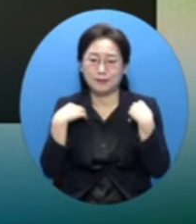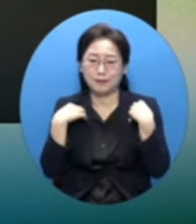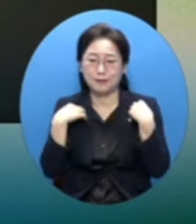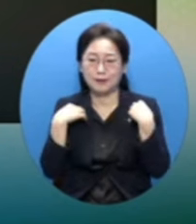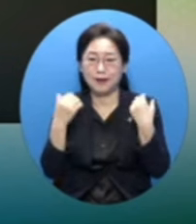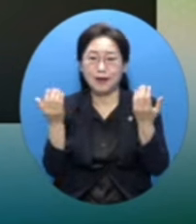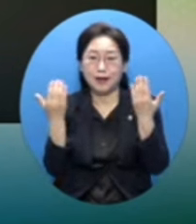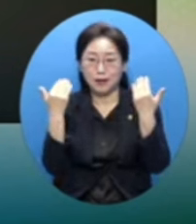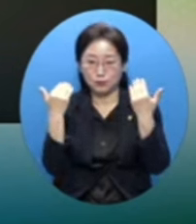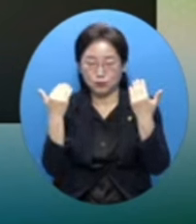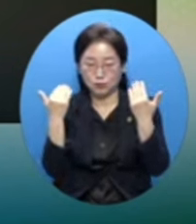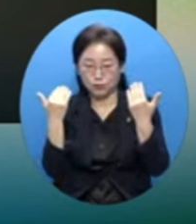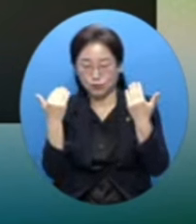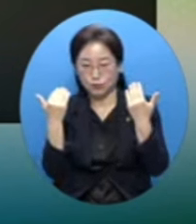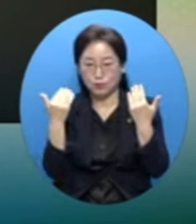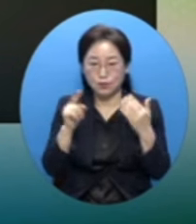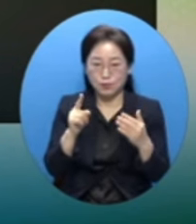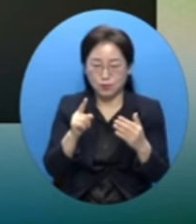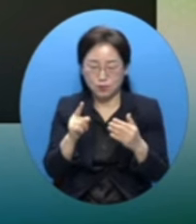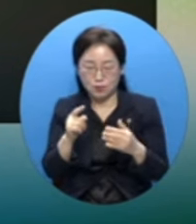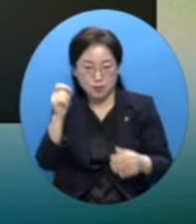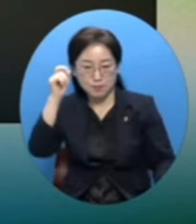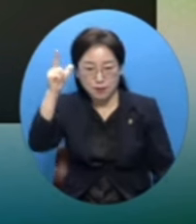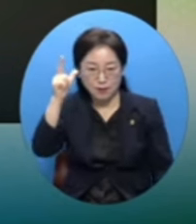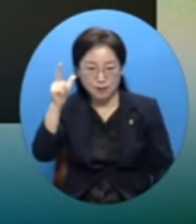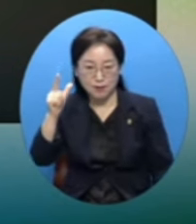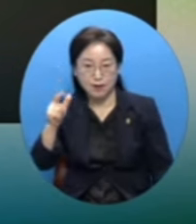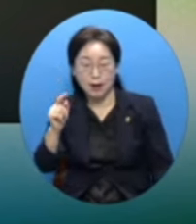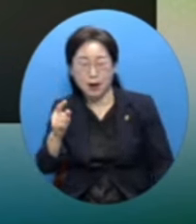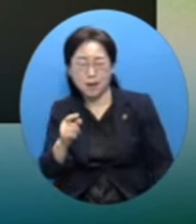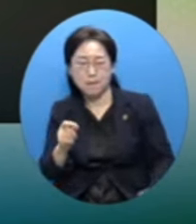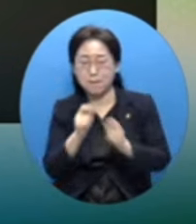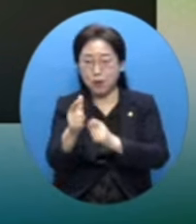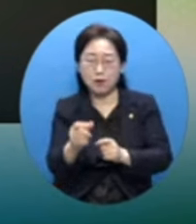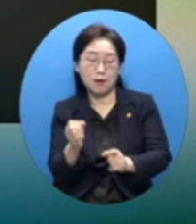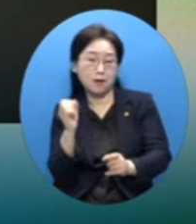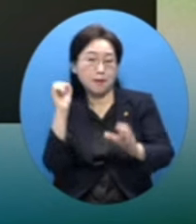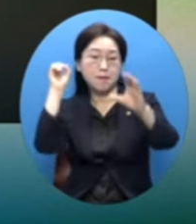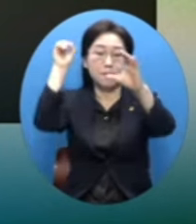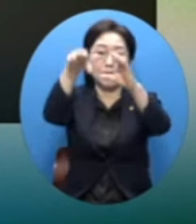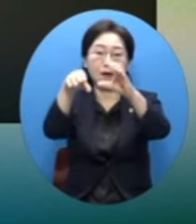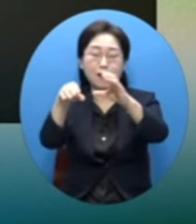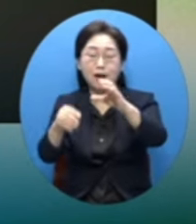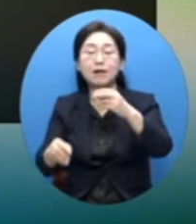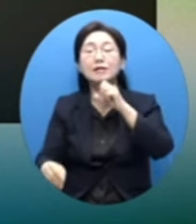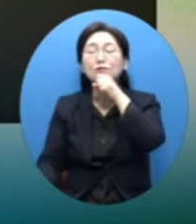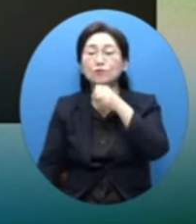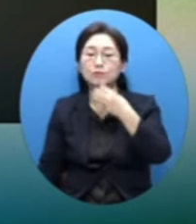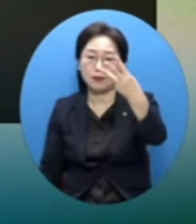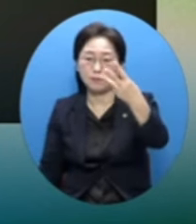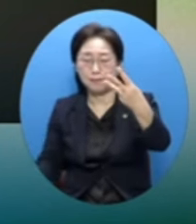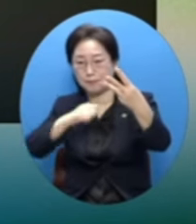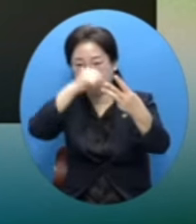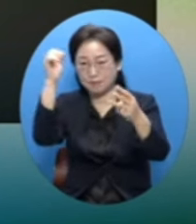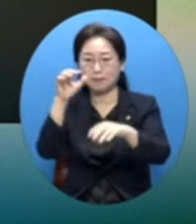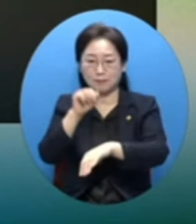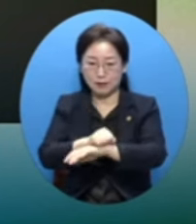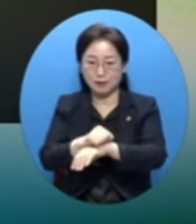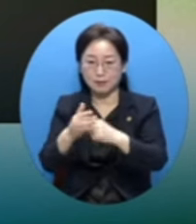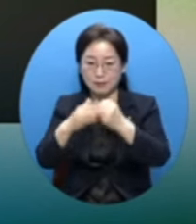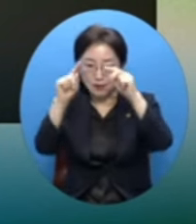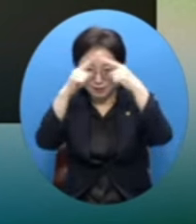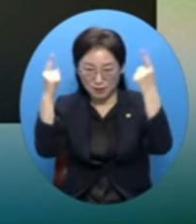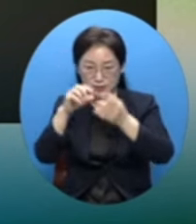학교가 주목하는 뛰어난 농구선수로서 특별히 멀리서 던져서 집어넣은 3점 슛을 잘해가지고 대학 갈